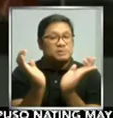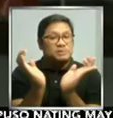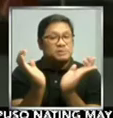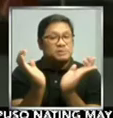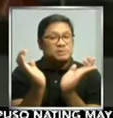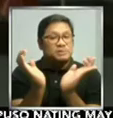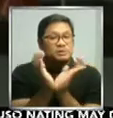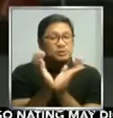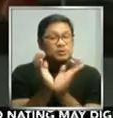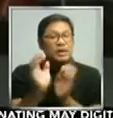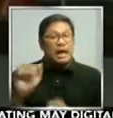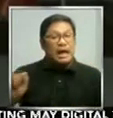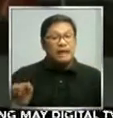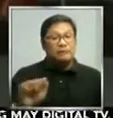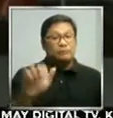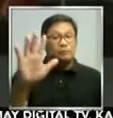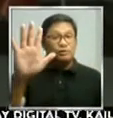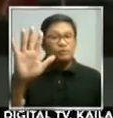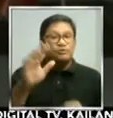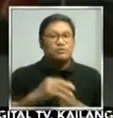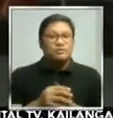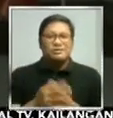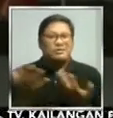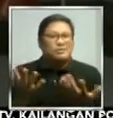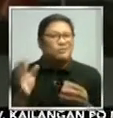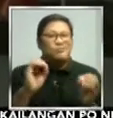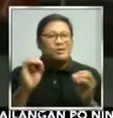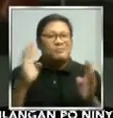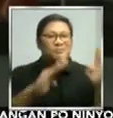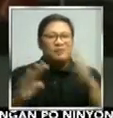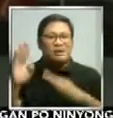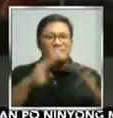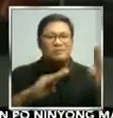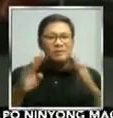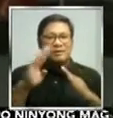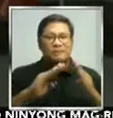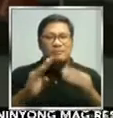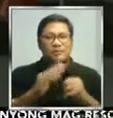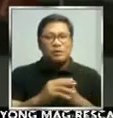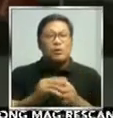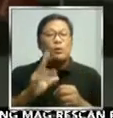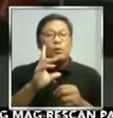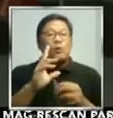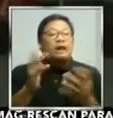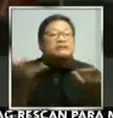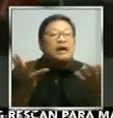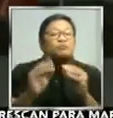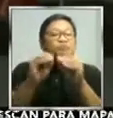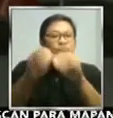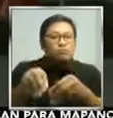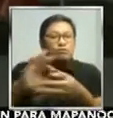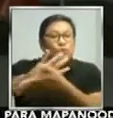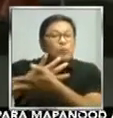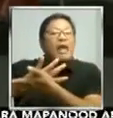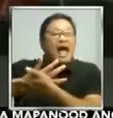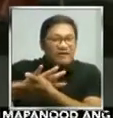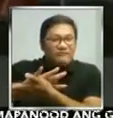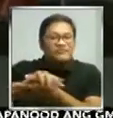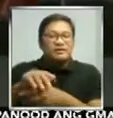Antipolo naman, hindi na problema ang paglalagyan ng mga hininalang tinamaan ng COVID-19. Pati na yung mga medical frontliner dahil